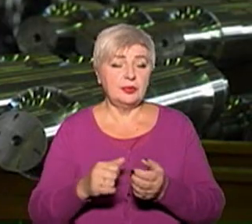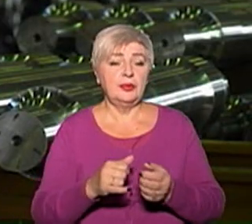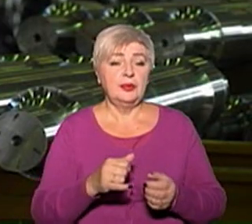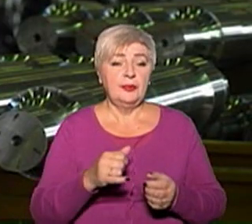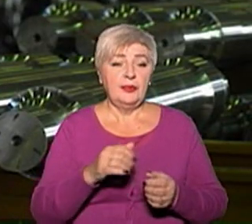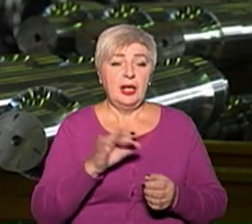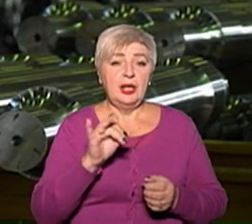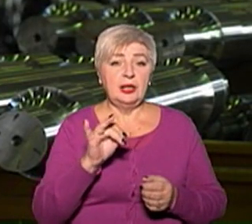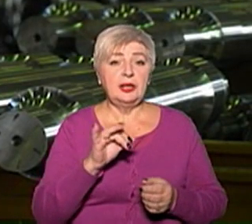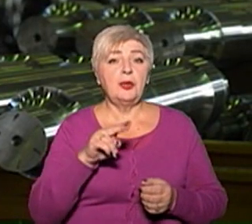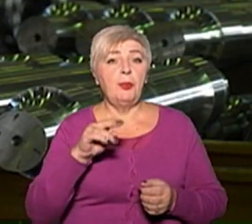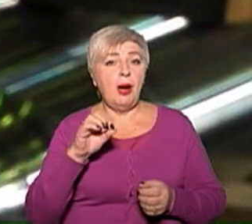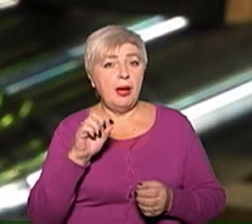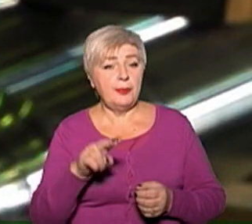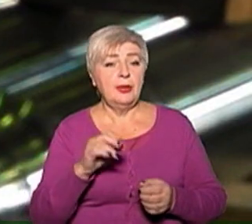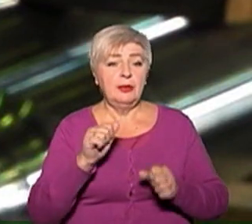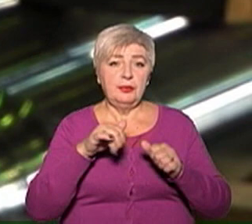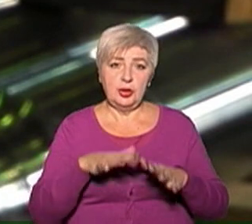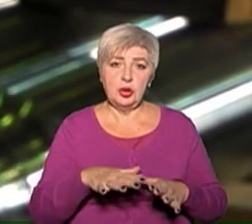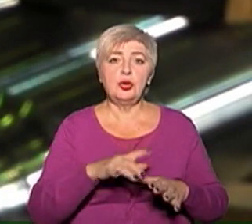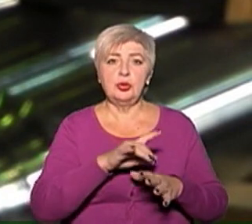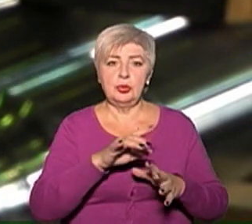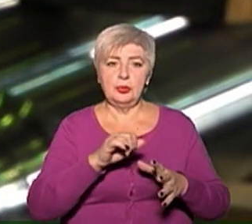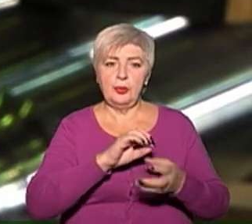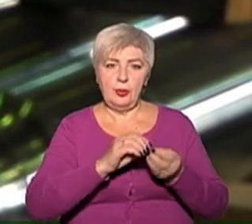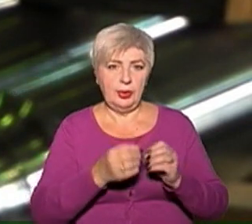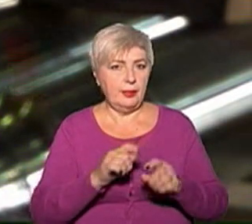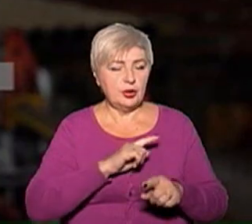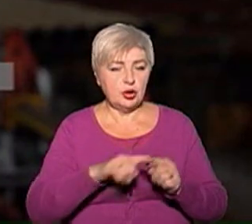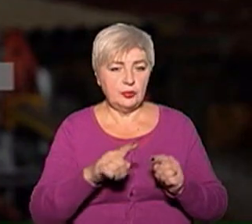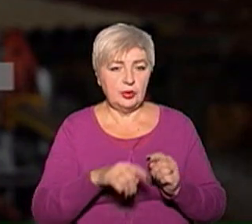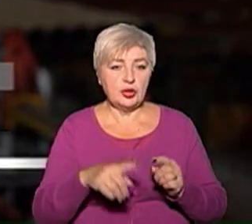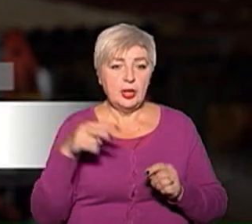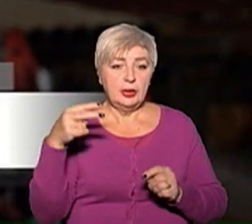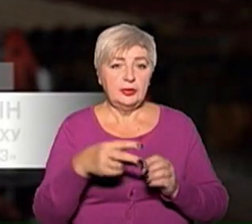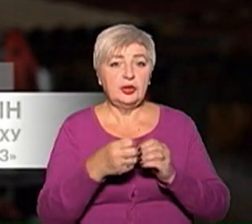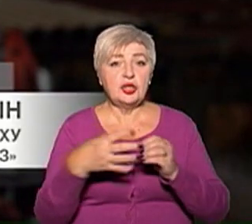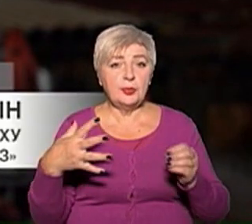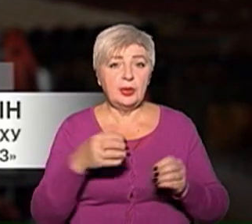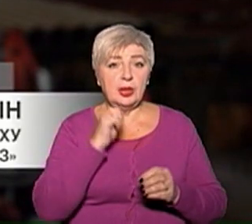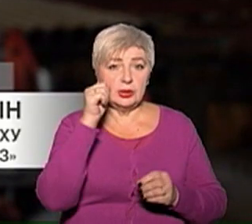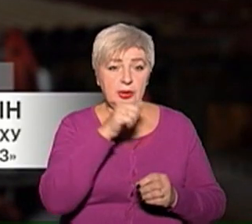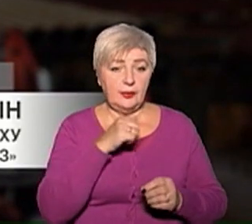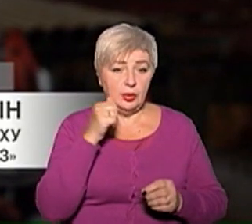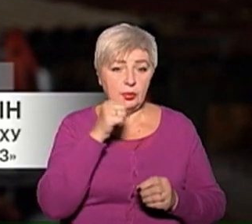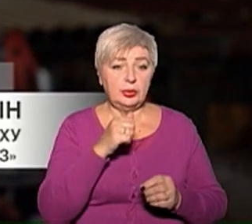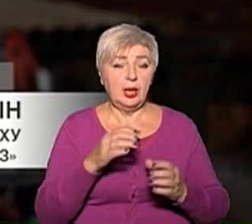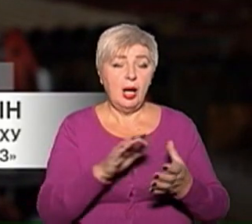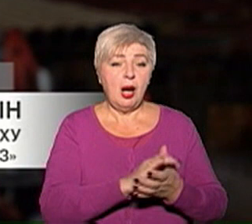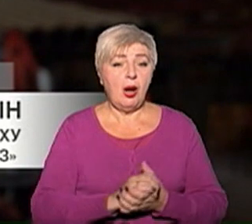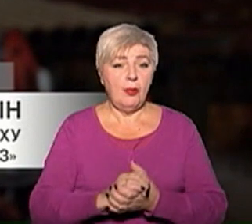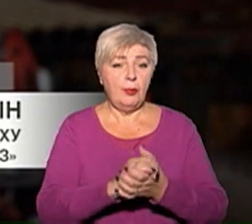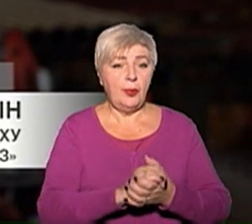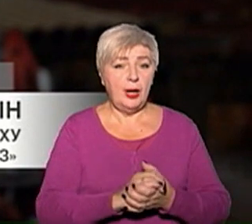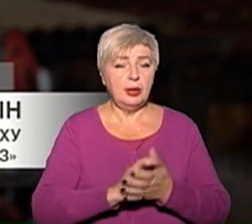гіганта «Інтерпайп» вирішуються швидше, кажуть його співробітники. З 2015 року компанія